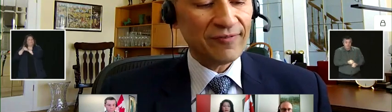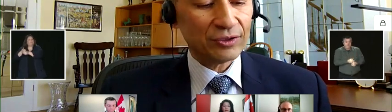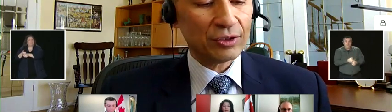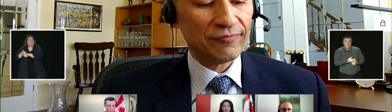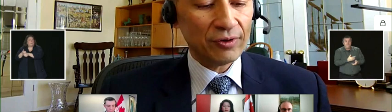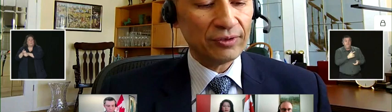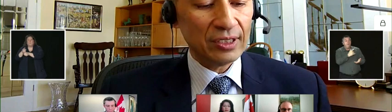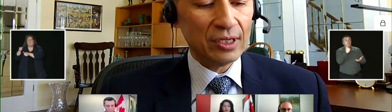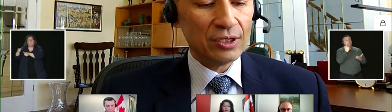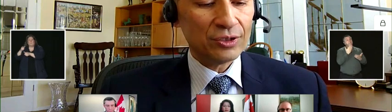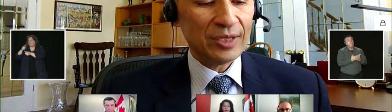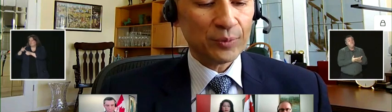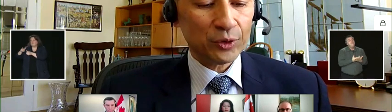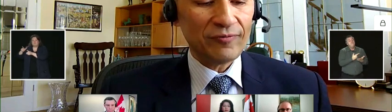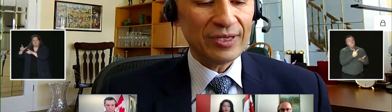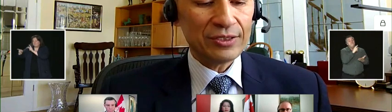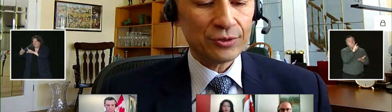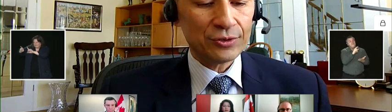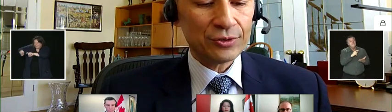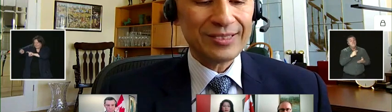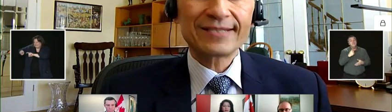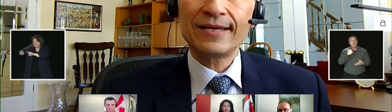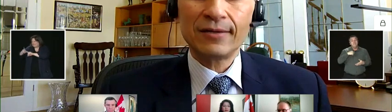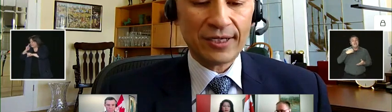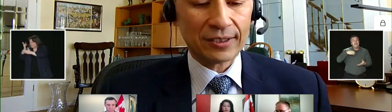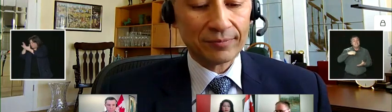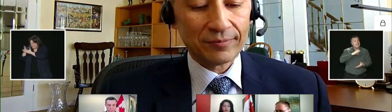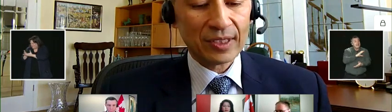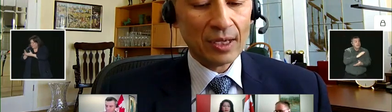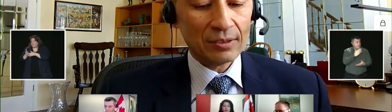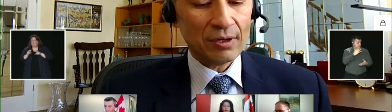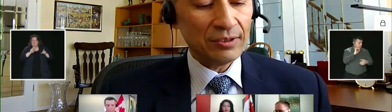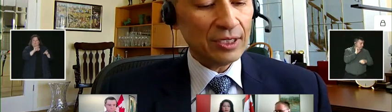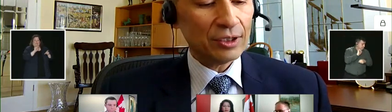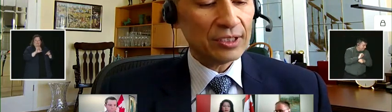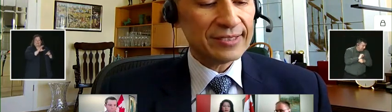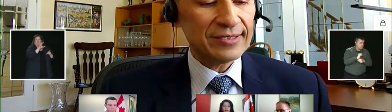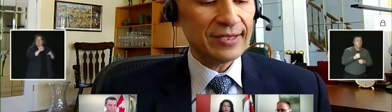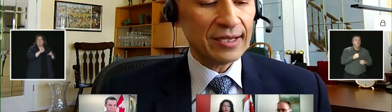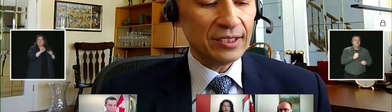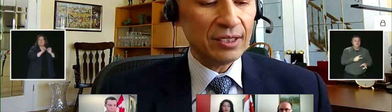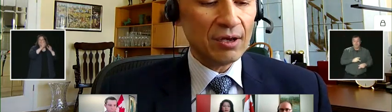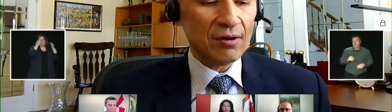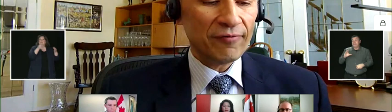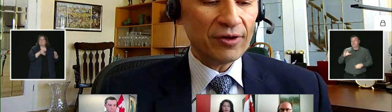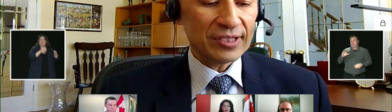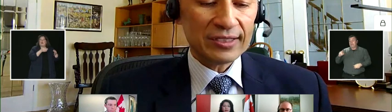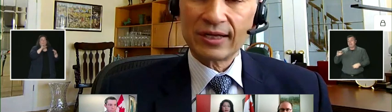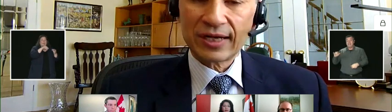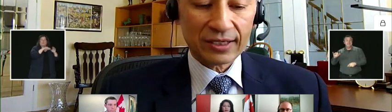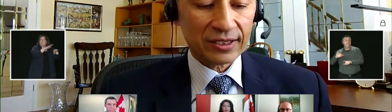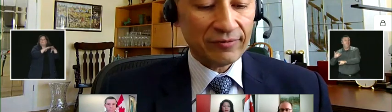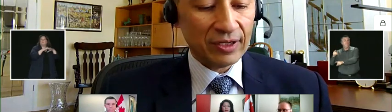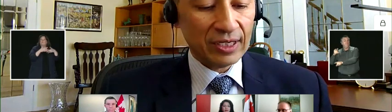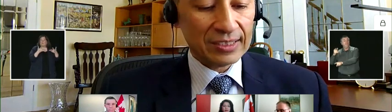fonction des facteurs fondés sur des preuves issues d'essais cliniques, tandis que le CCNI fonde